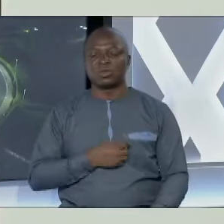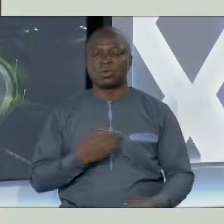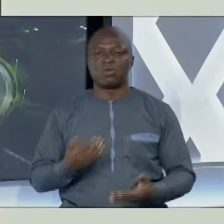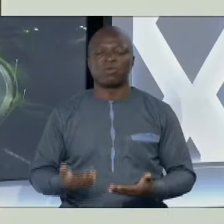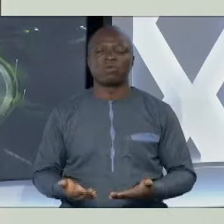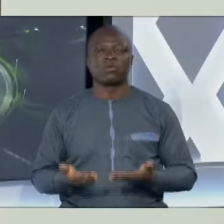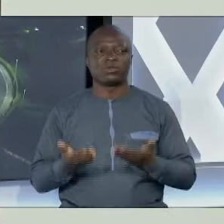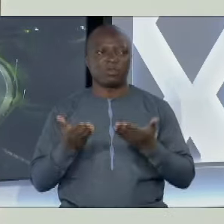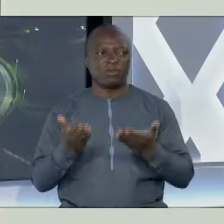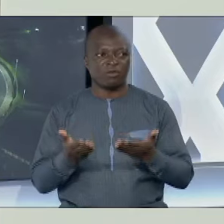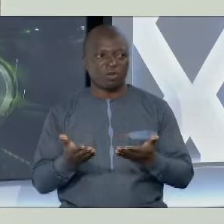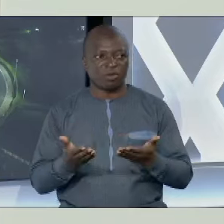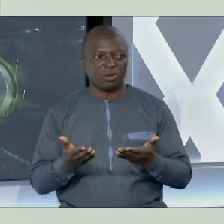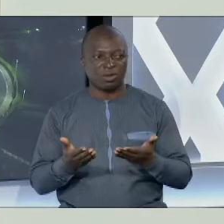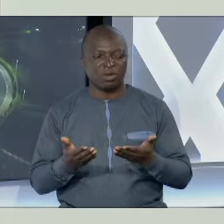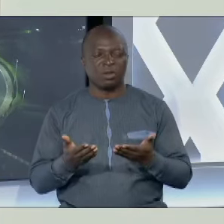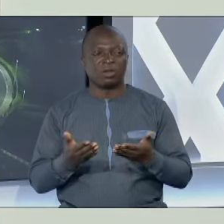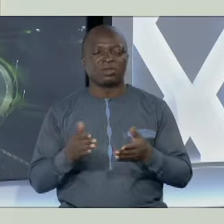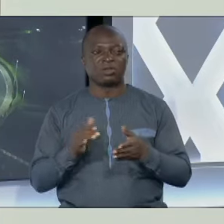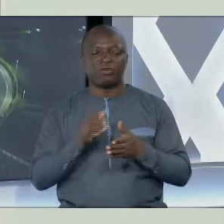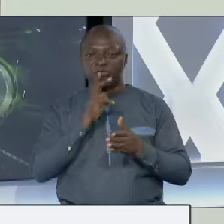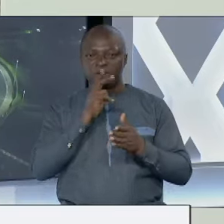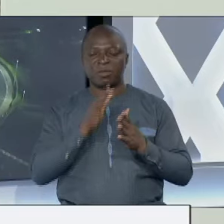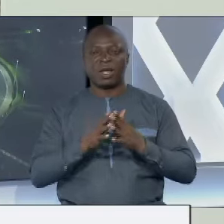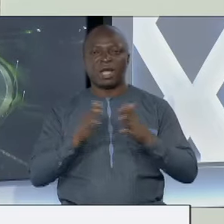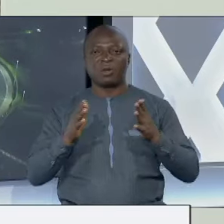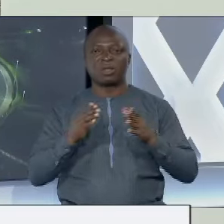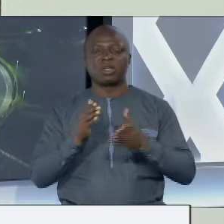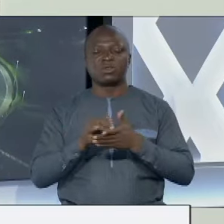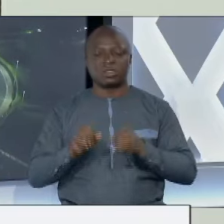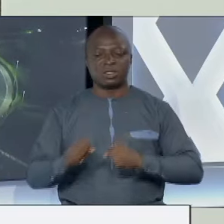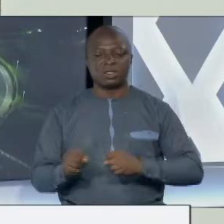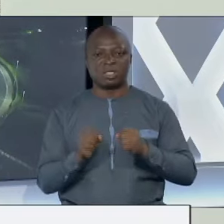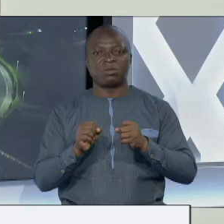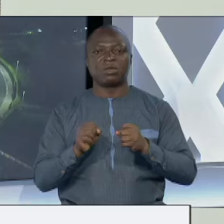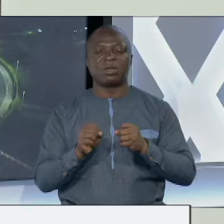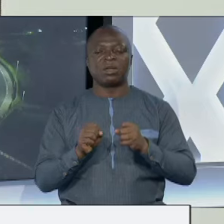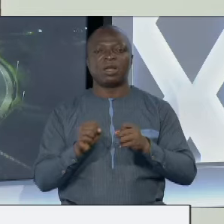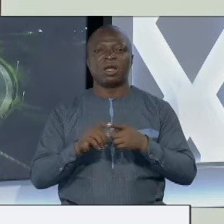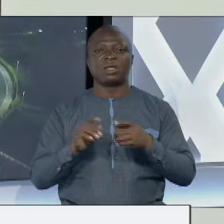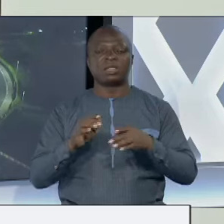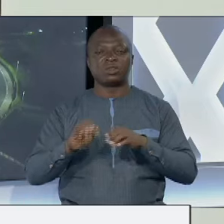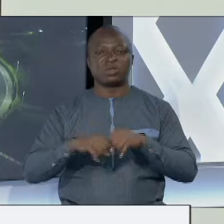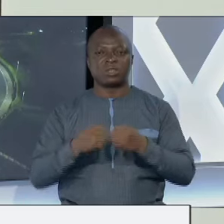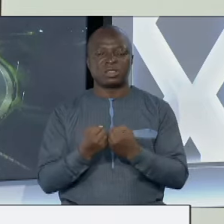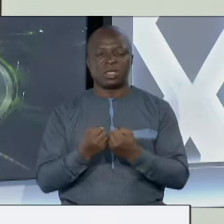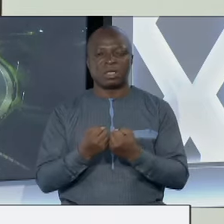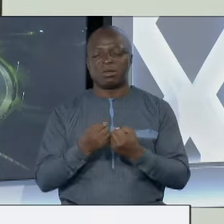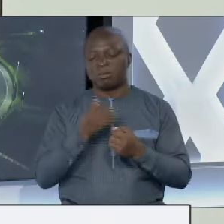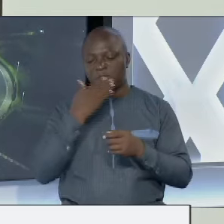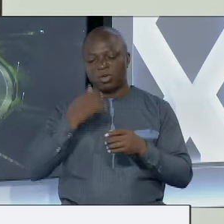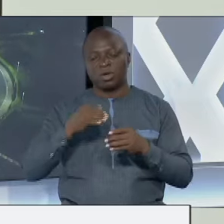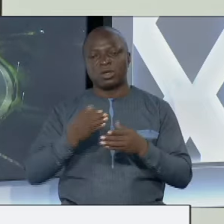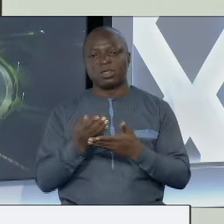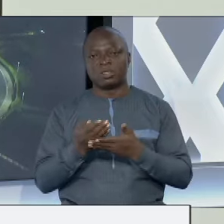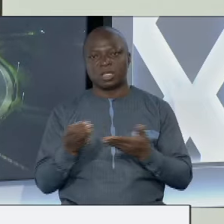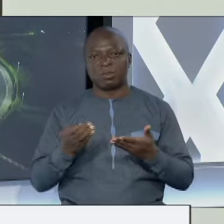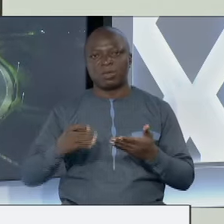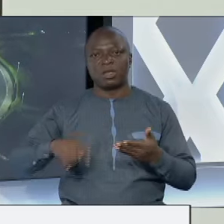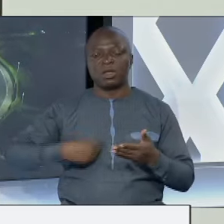une présence accrue dans l'écosystème numérique à ces entreprises, une meilleure visibilité.